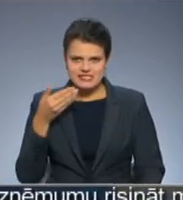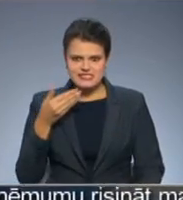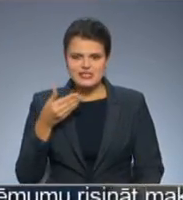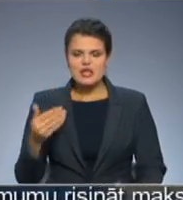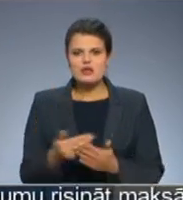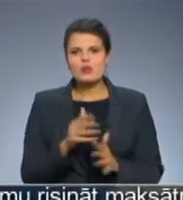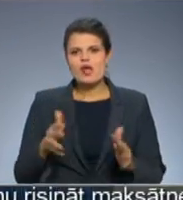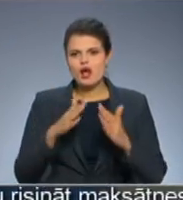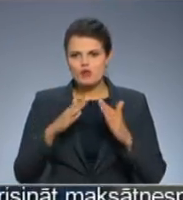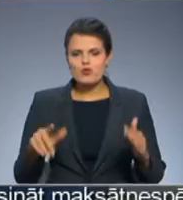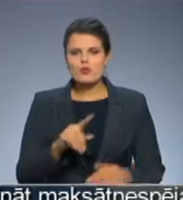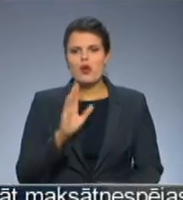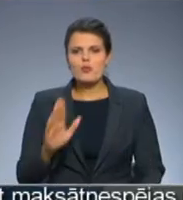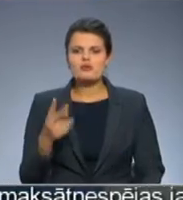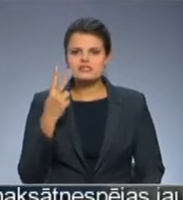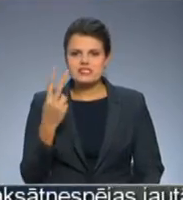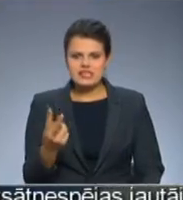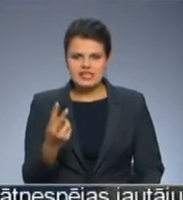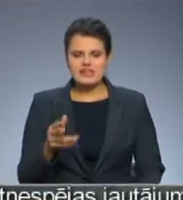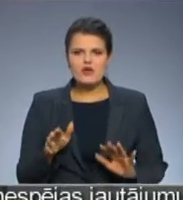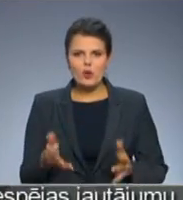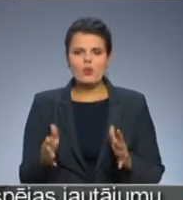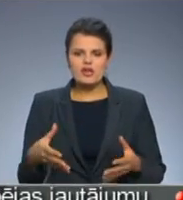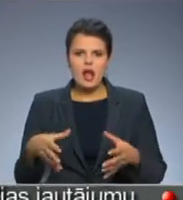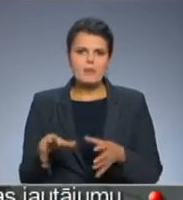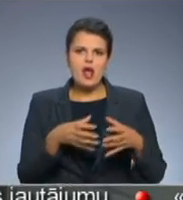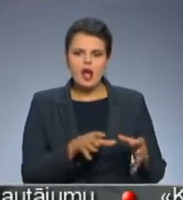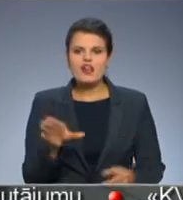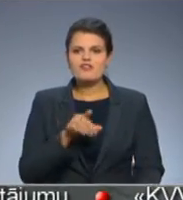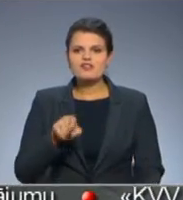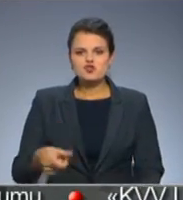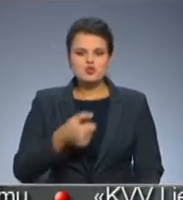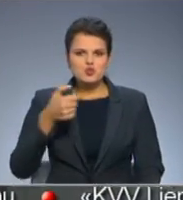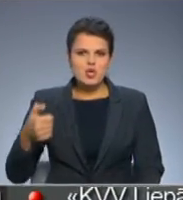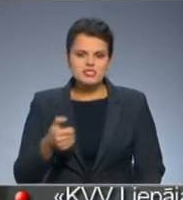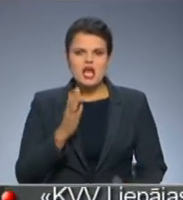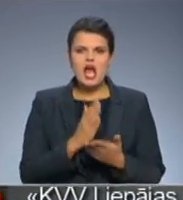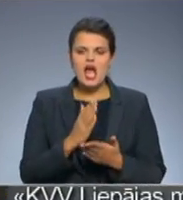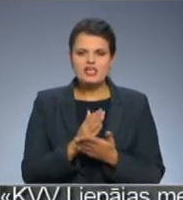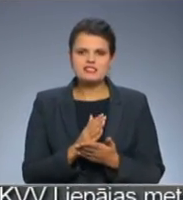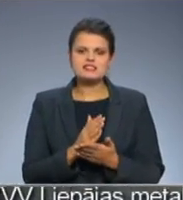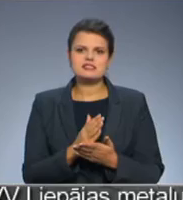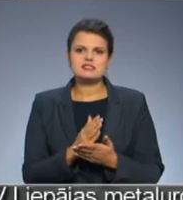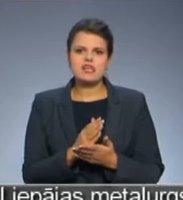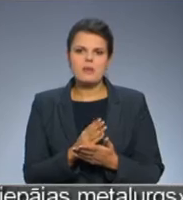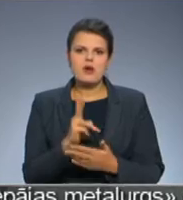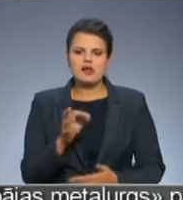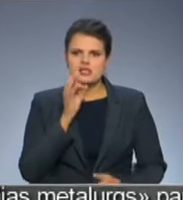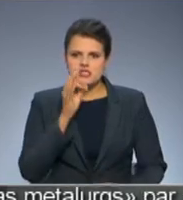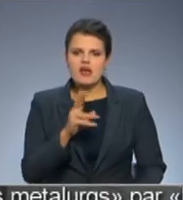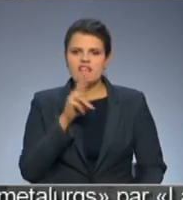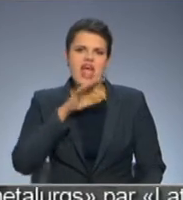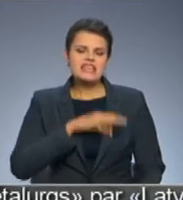Jaunajā katlmājā būs divi ar šķeldu kurinājumu katli. Principā visus šos gadus esam nolikti nosacīti